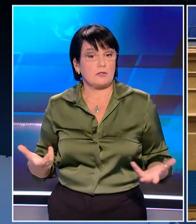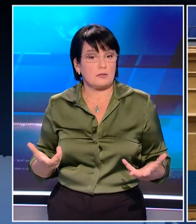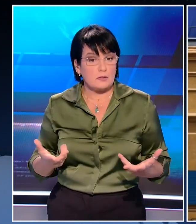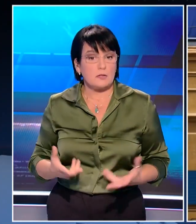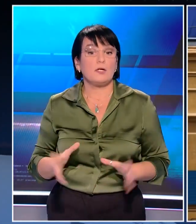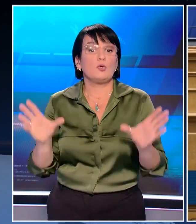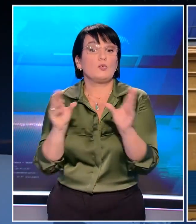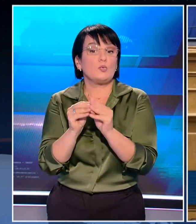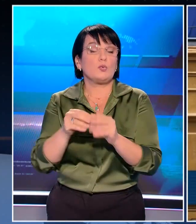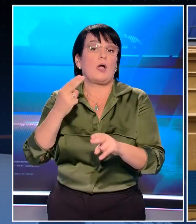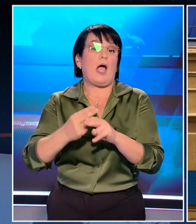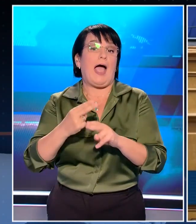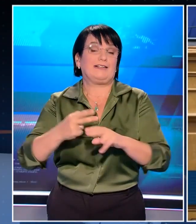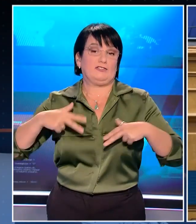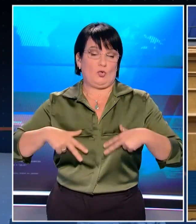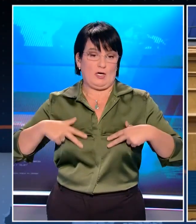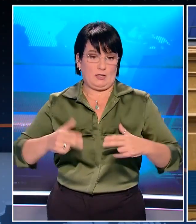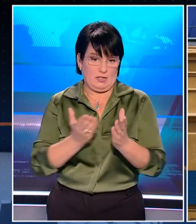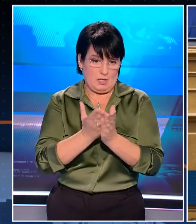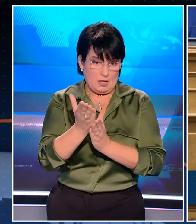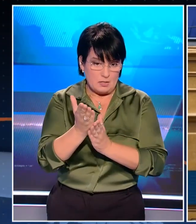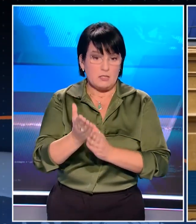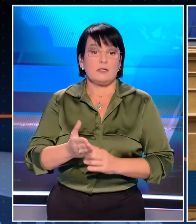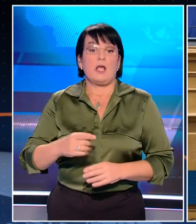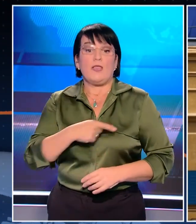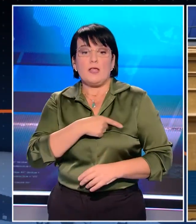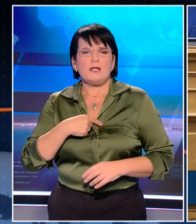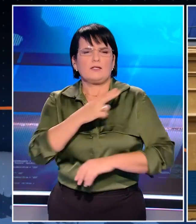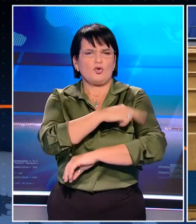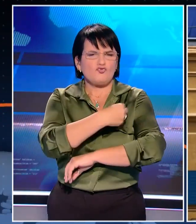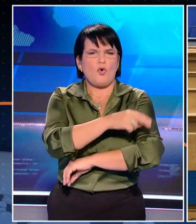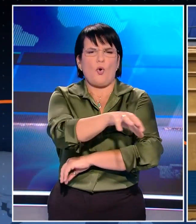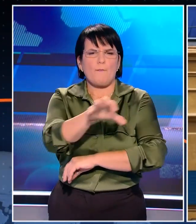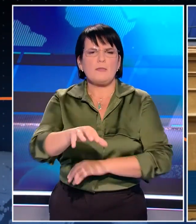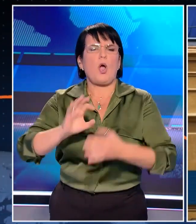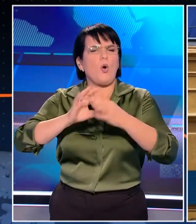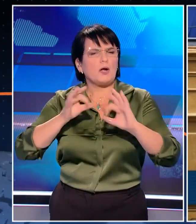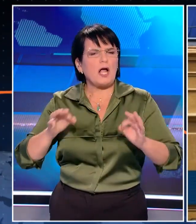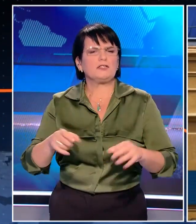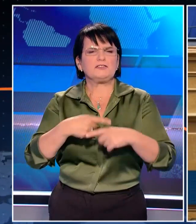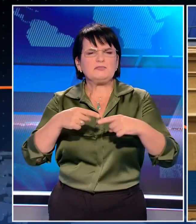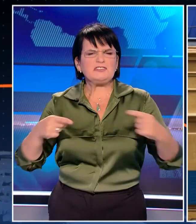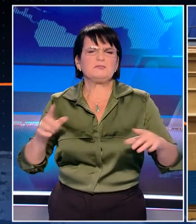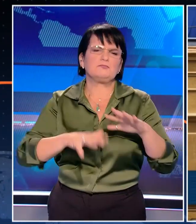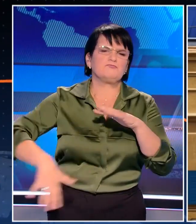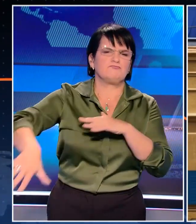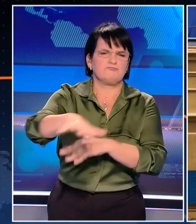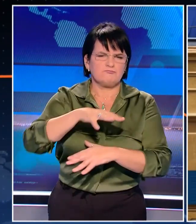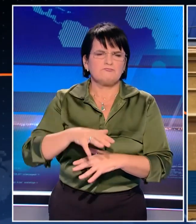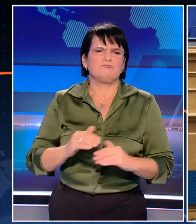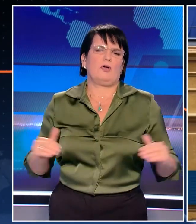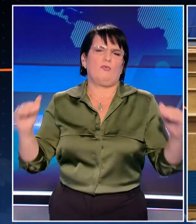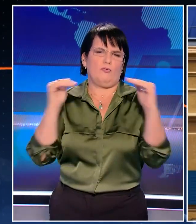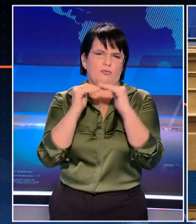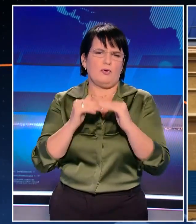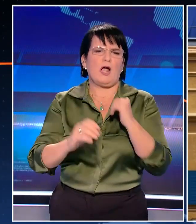νέο πλαίσιο αξιοκρατίας και να ανακοινώνει πως οι αμοιβές διοικητών νοσοκομείων και οργανισμών εθνικής εμβέλειας